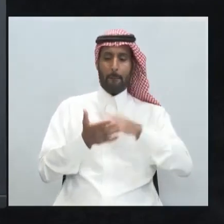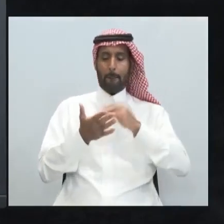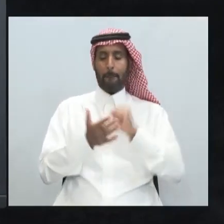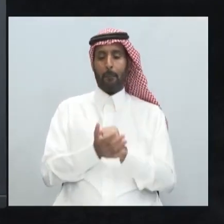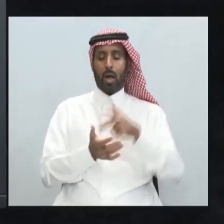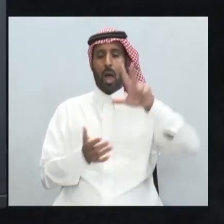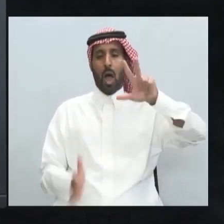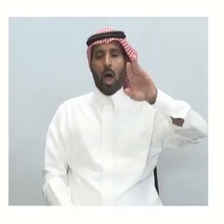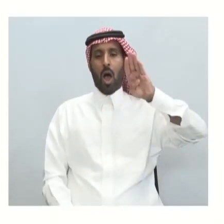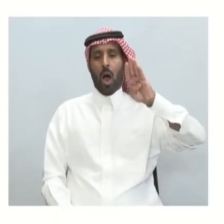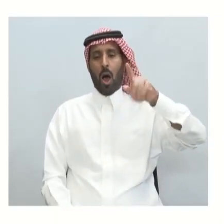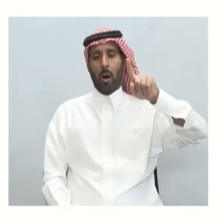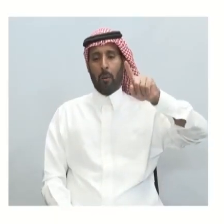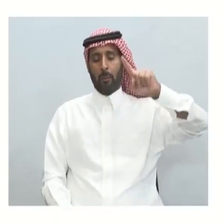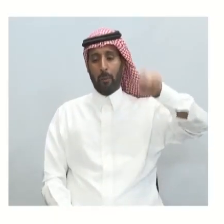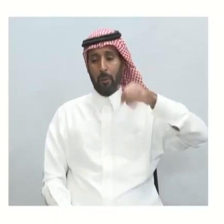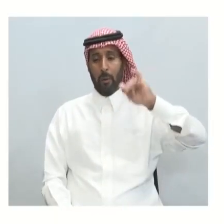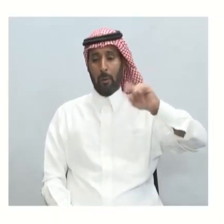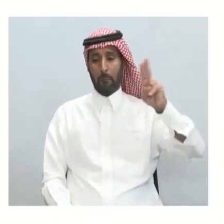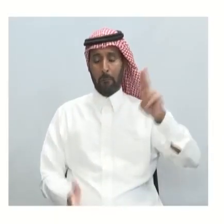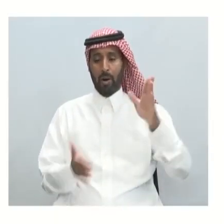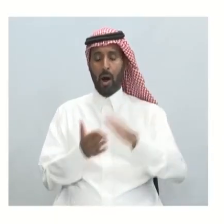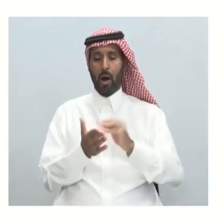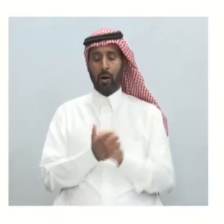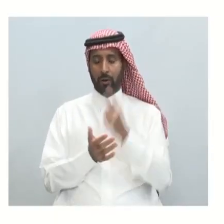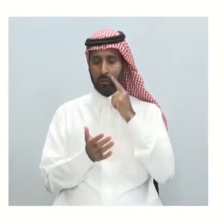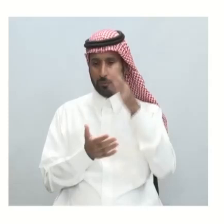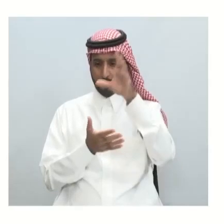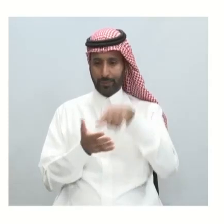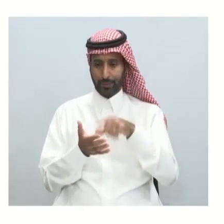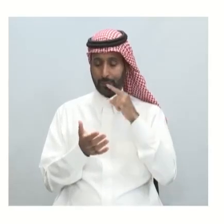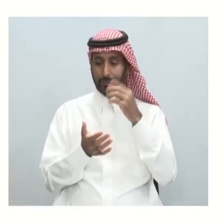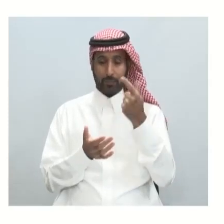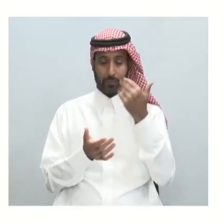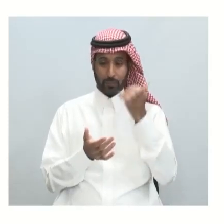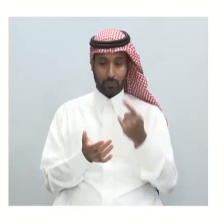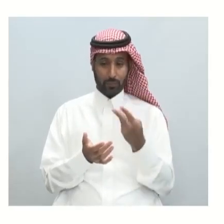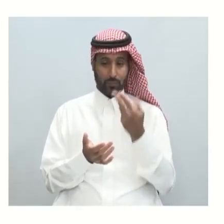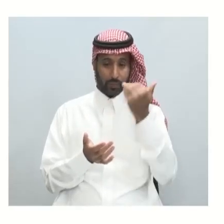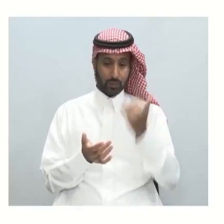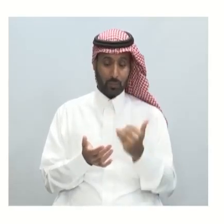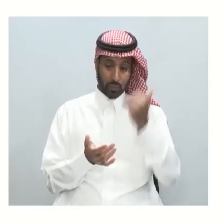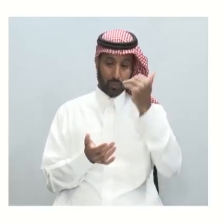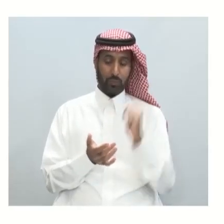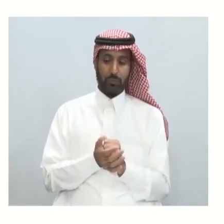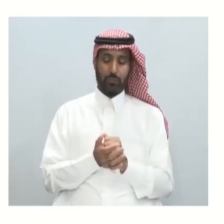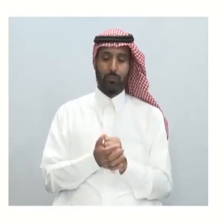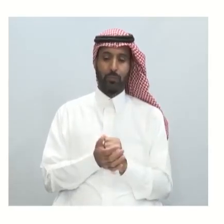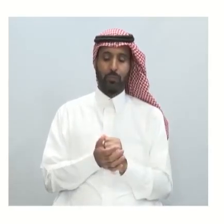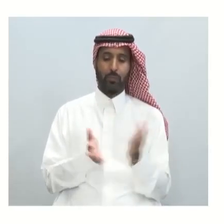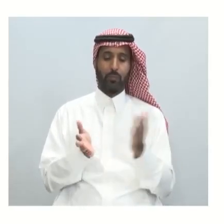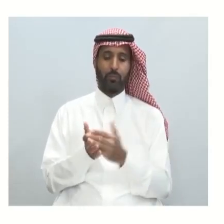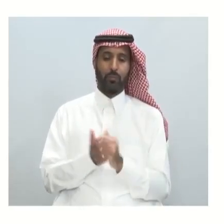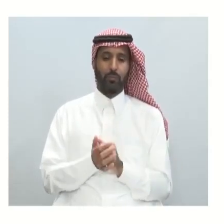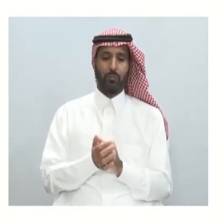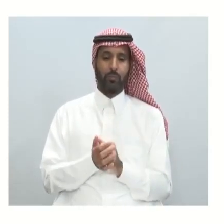والهيدروجين سيصبح الناتج وتعود للجدول الاخر للارقام اكبر من او اصغر من سيعطيني غالبا تساهميه